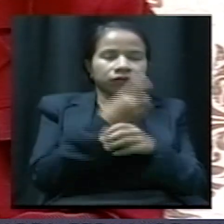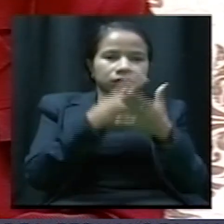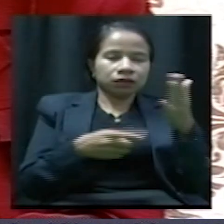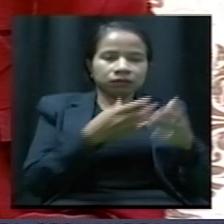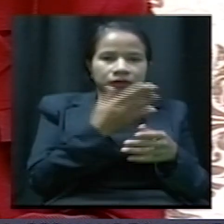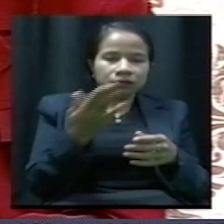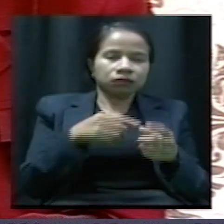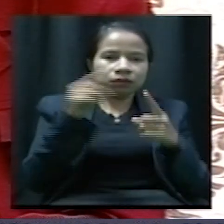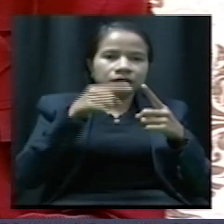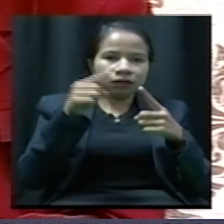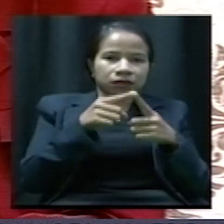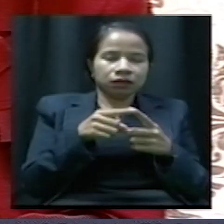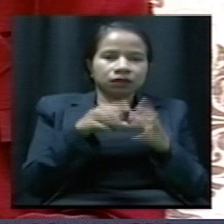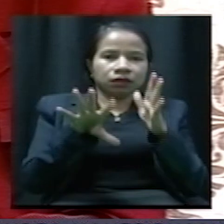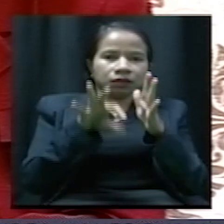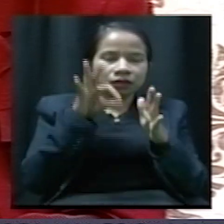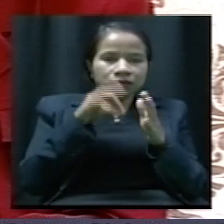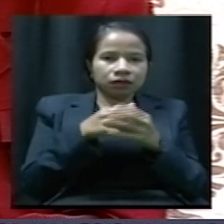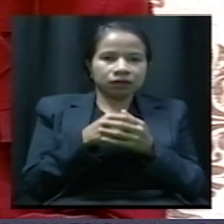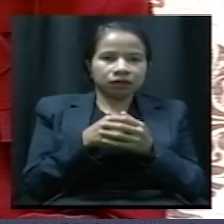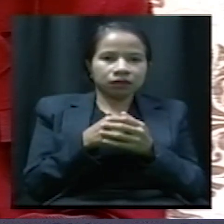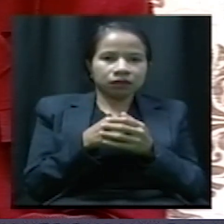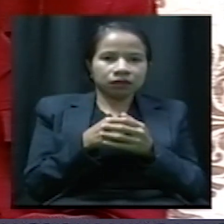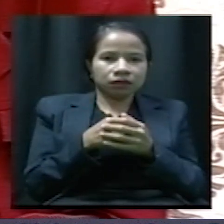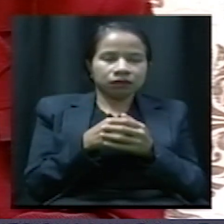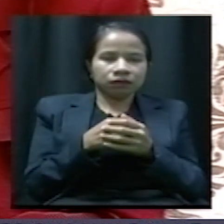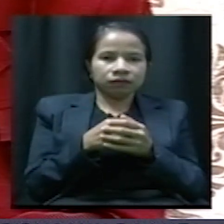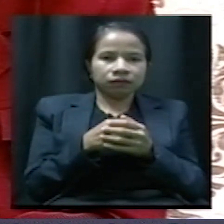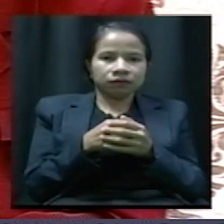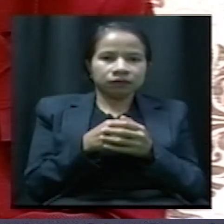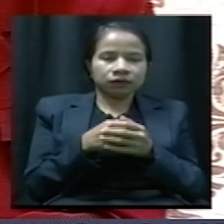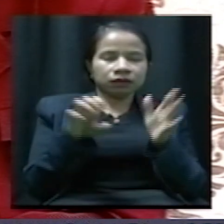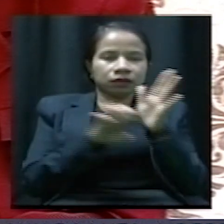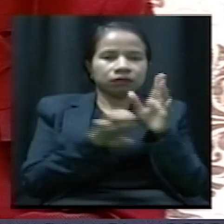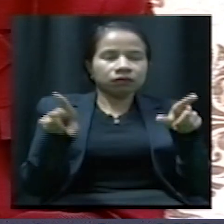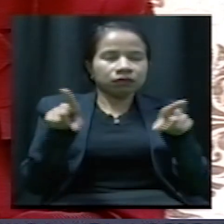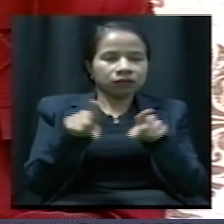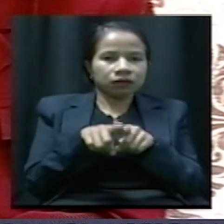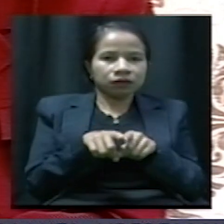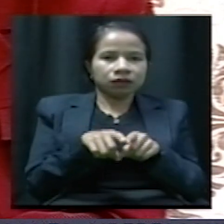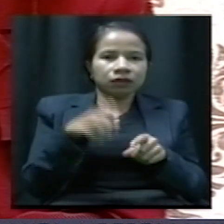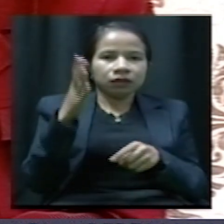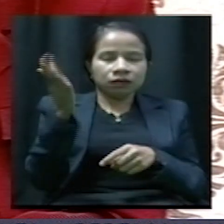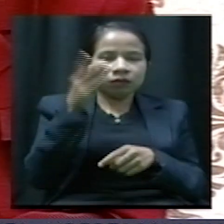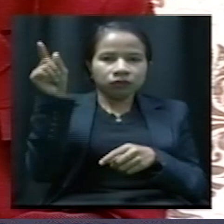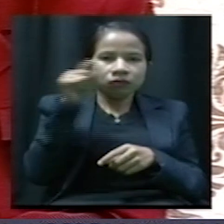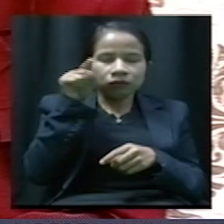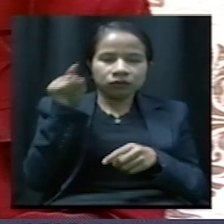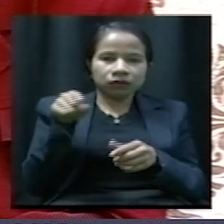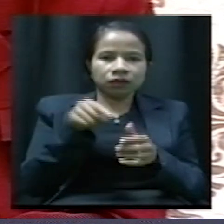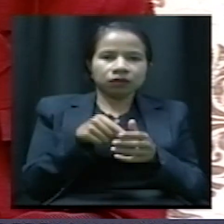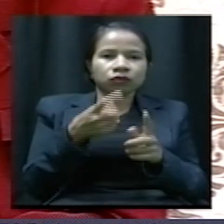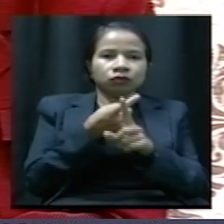objetivo sira ma kita bot sira bengira hetan hetangona finding sira por exemplo hanesang 50%